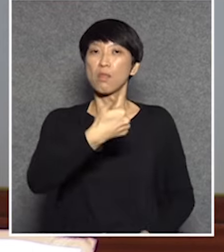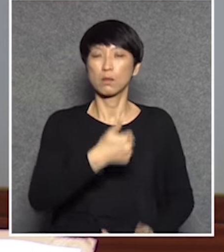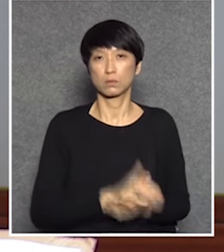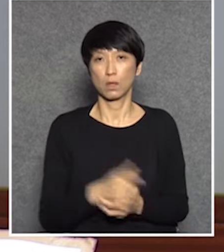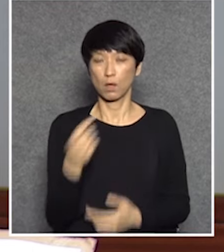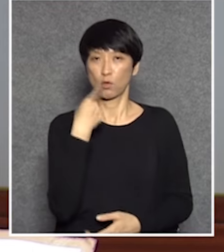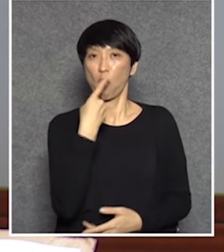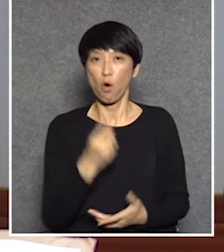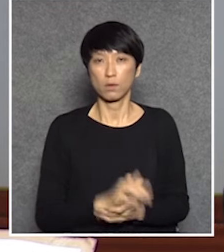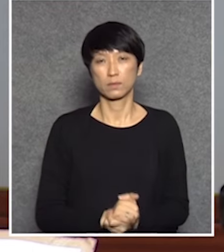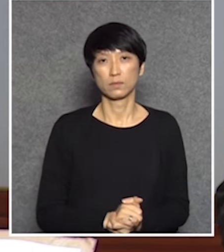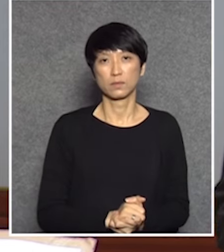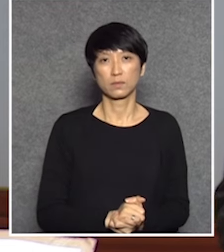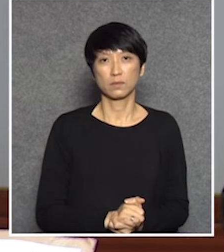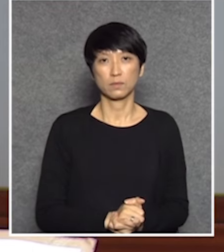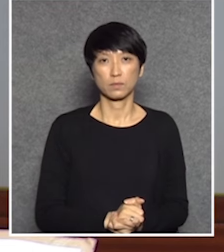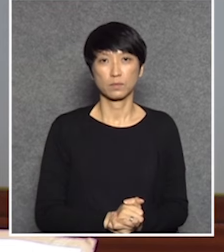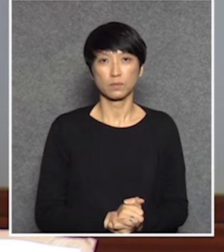嘢，